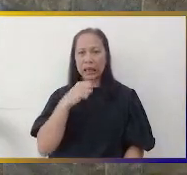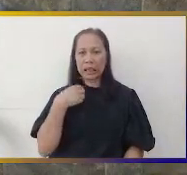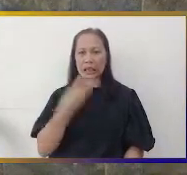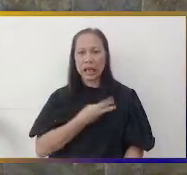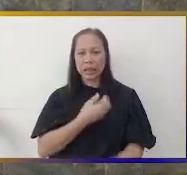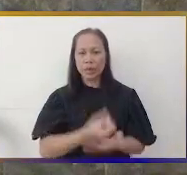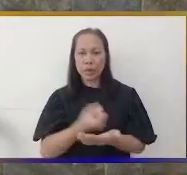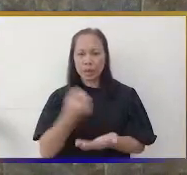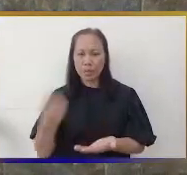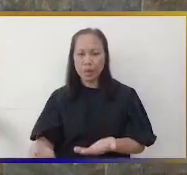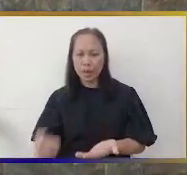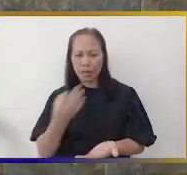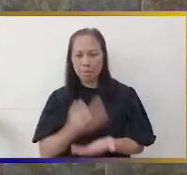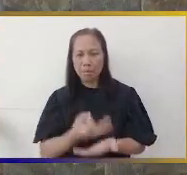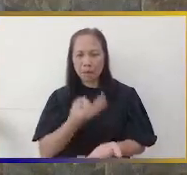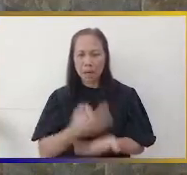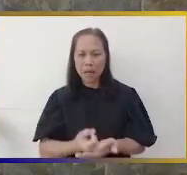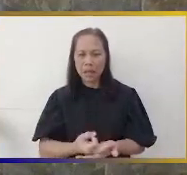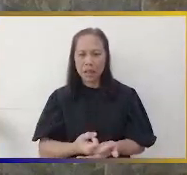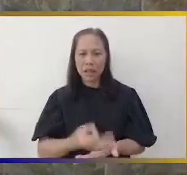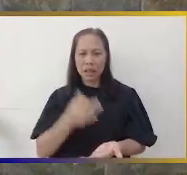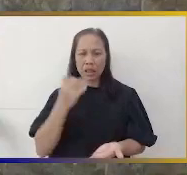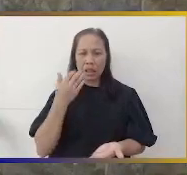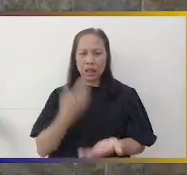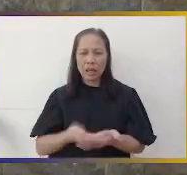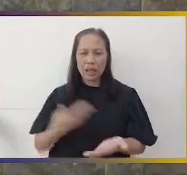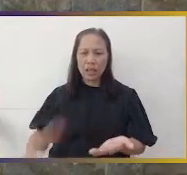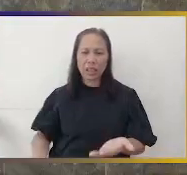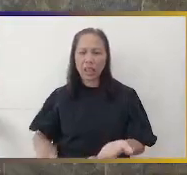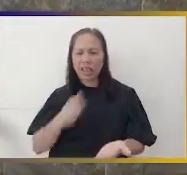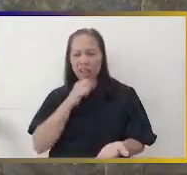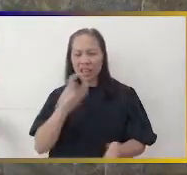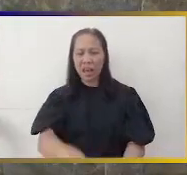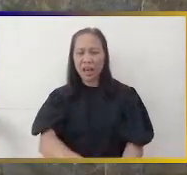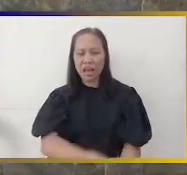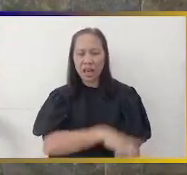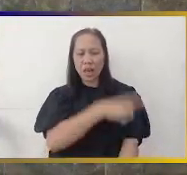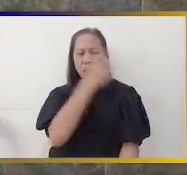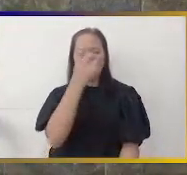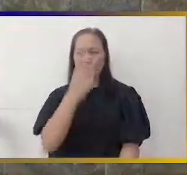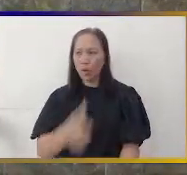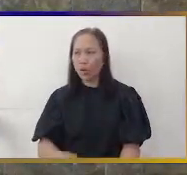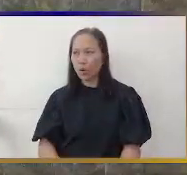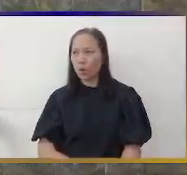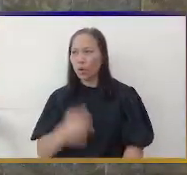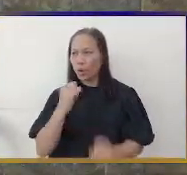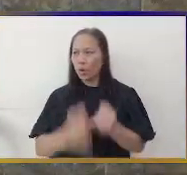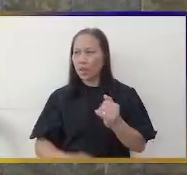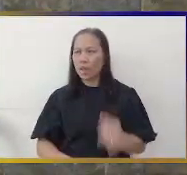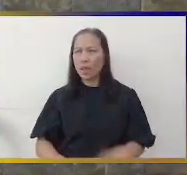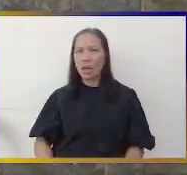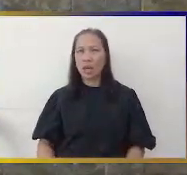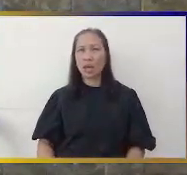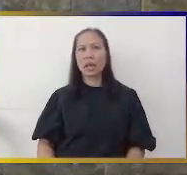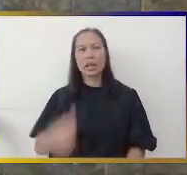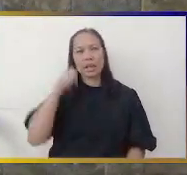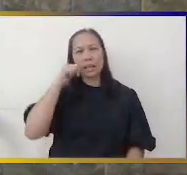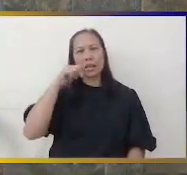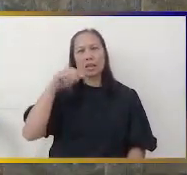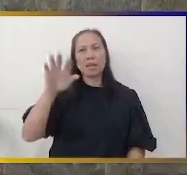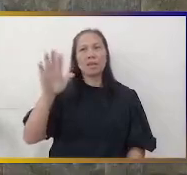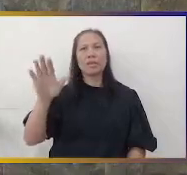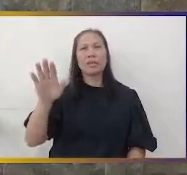naman tatagal wala pang bumili sa inyo sa mga kababaihan walang bumili sa inyo ng sapatos na hindi tumagal ng